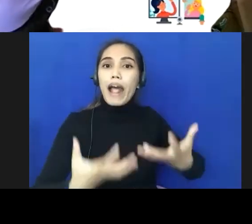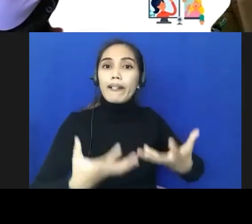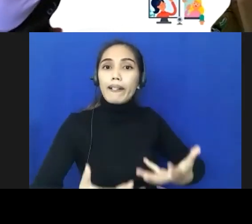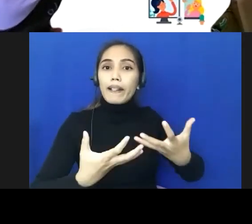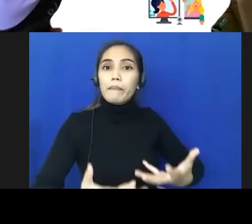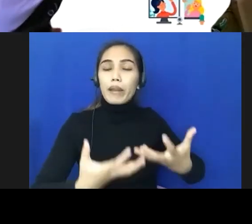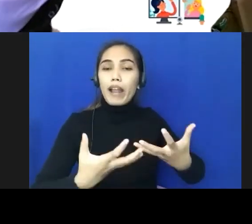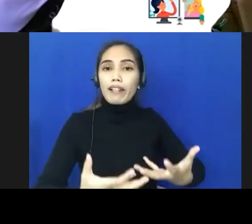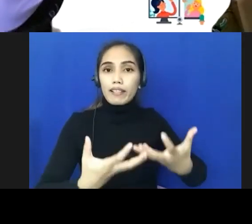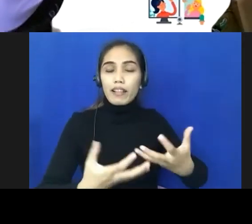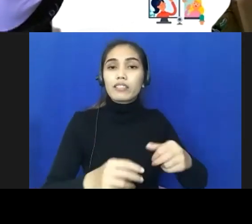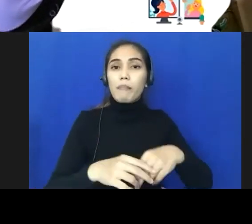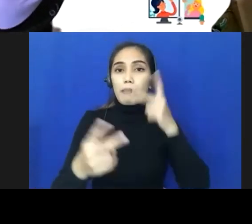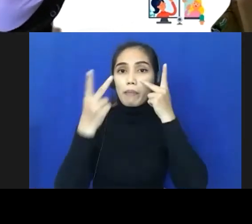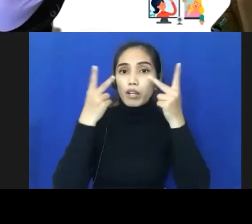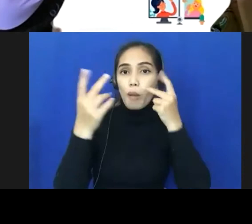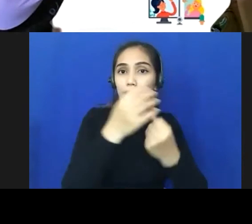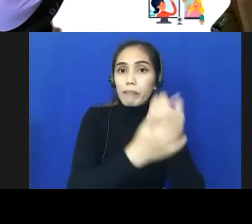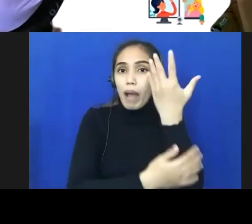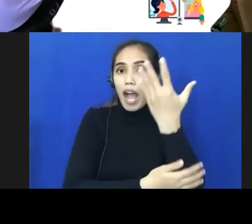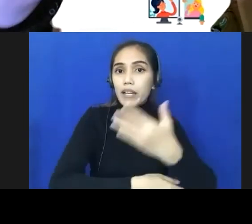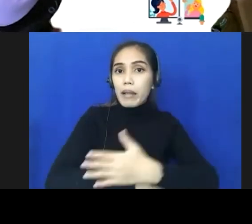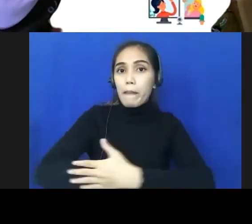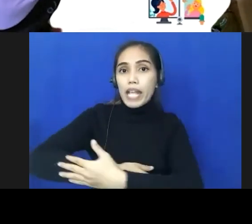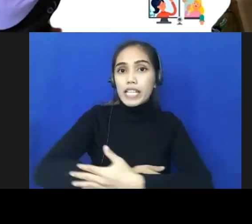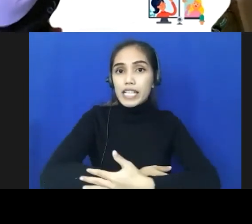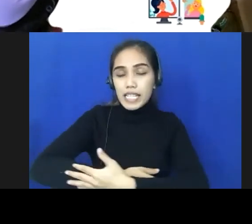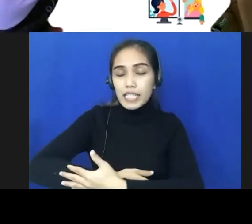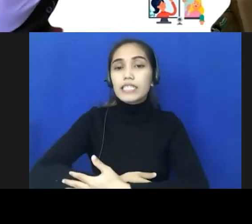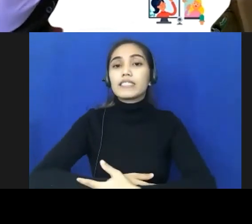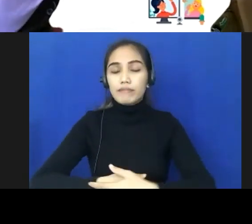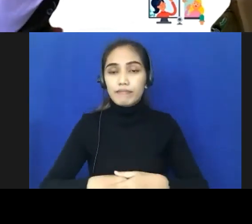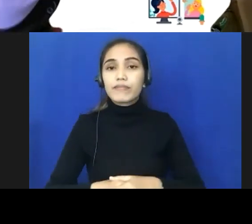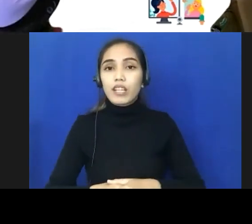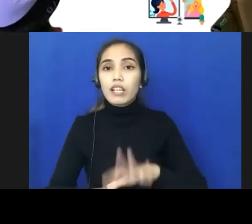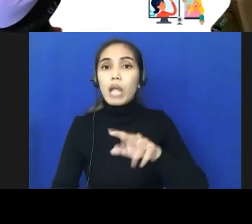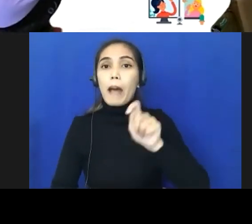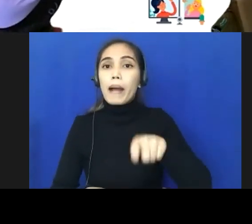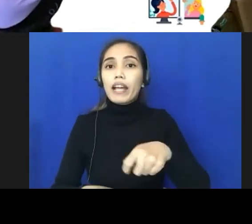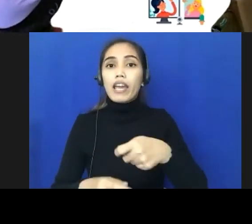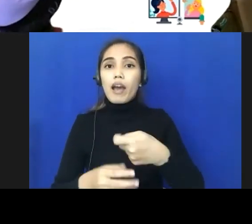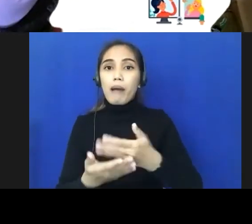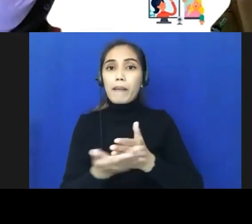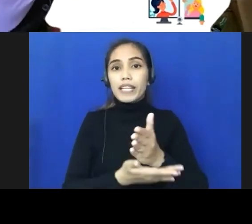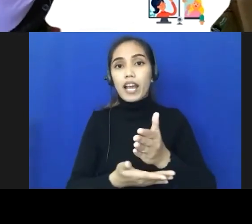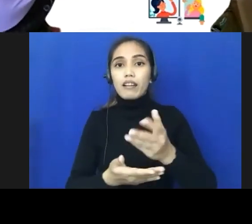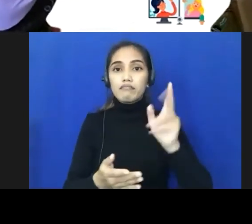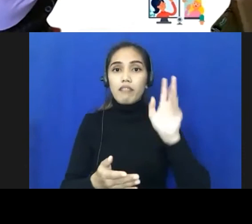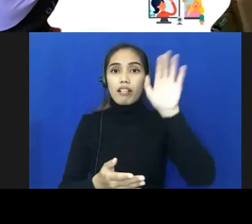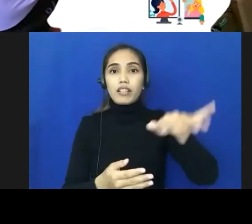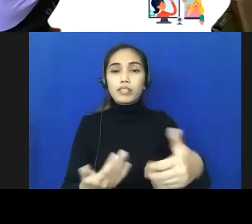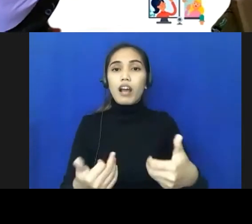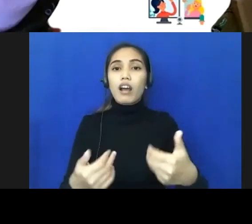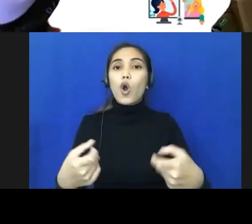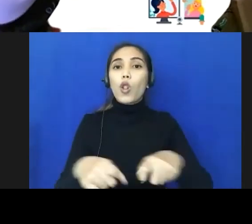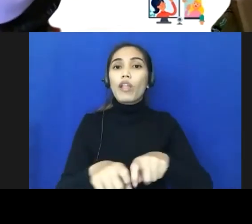tumbuh kembang bayi. Kita lebih mengajarkan memakai media di mana nanti yang untuk kontaknya